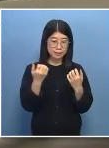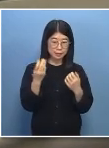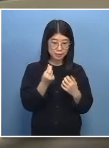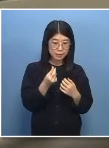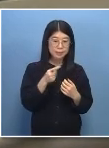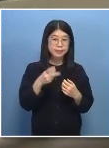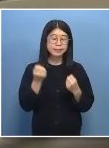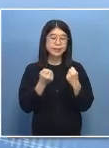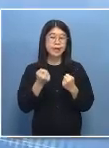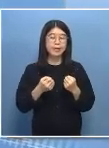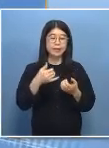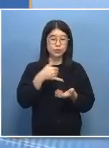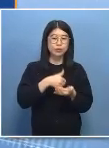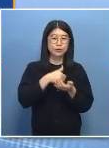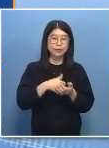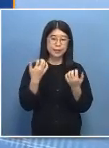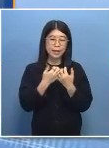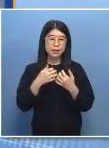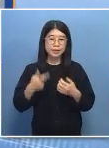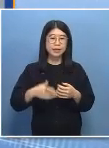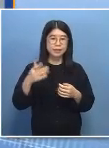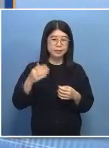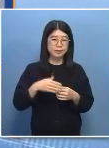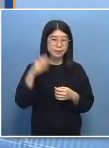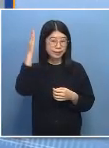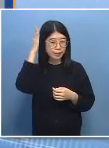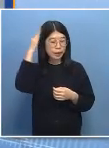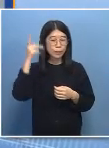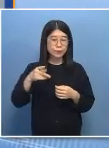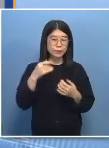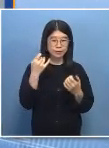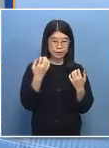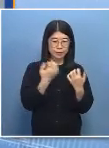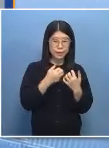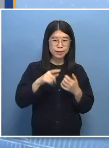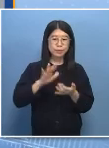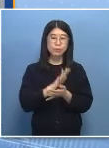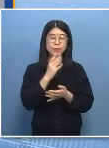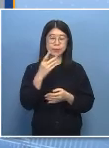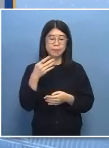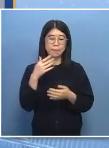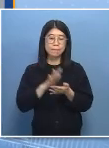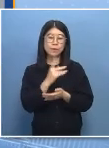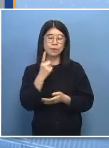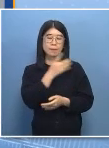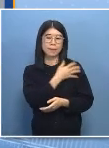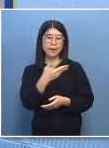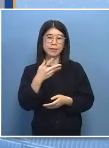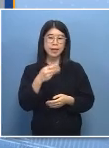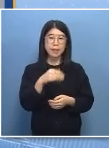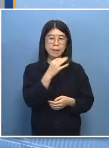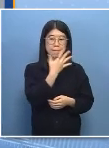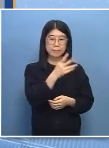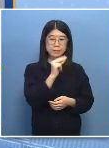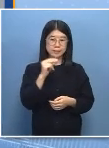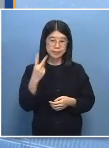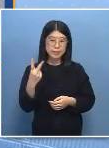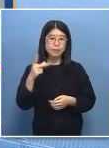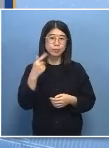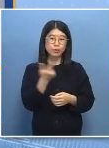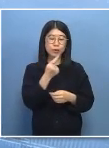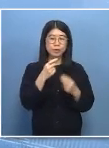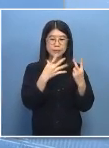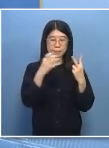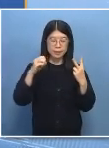量計算，頭1噸每年牌費572蚊，每多250公斤就要多俾124